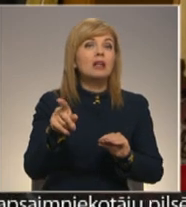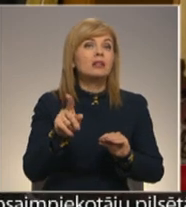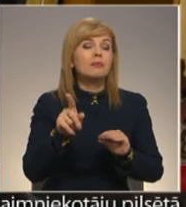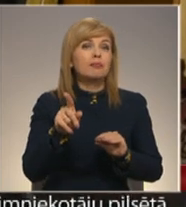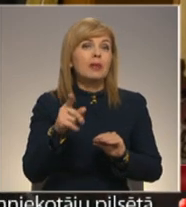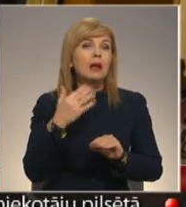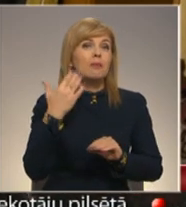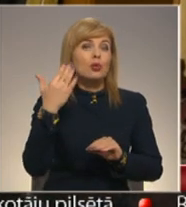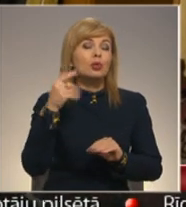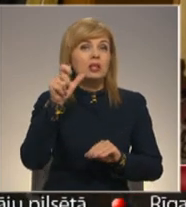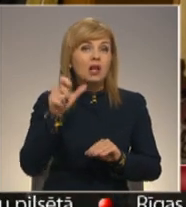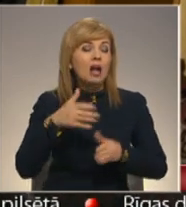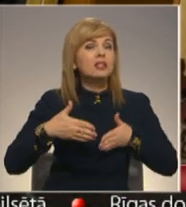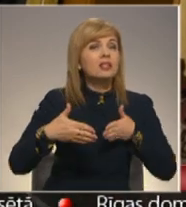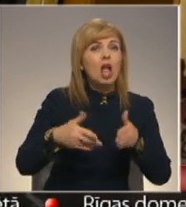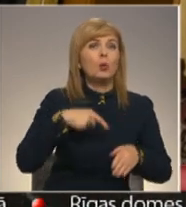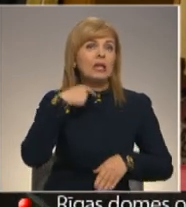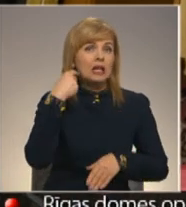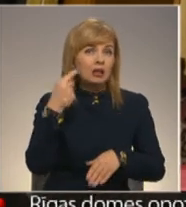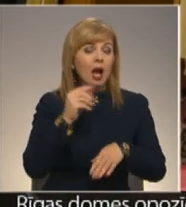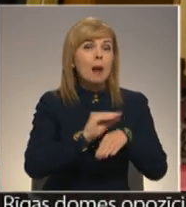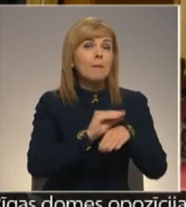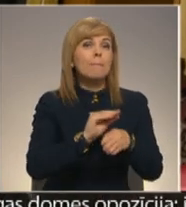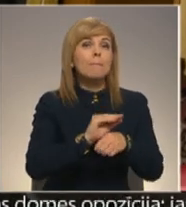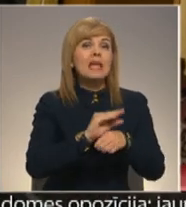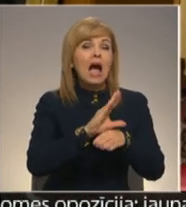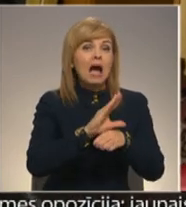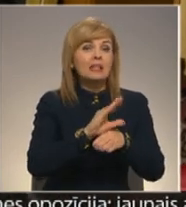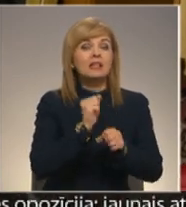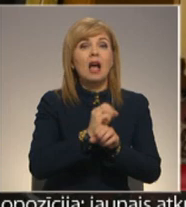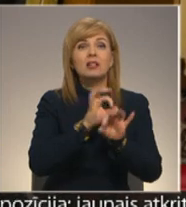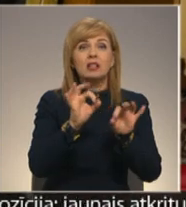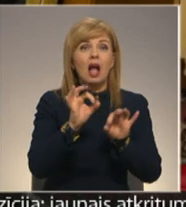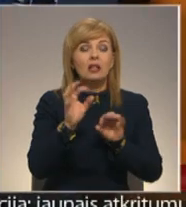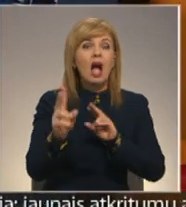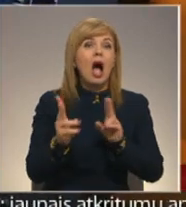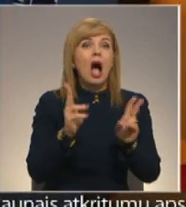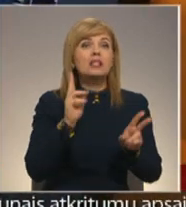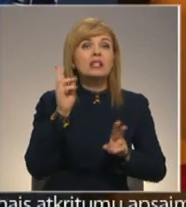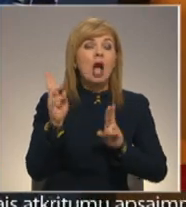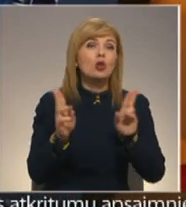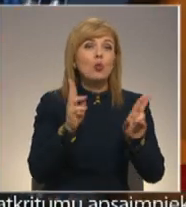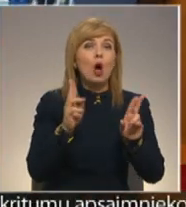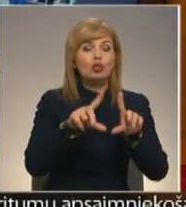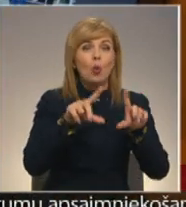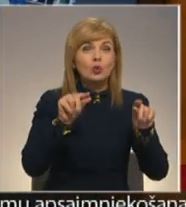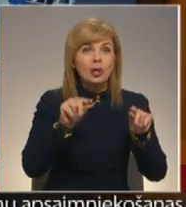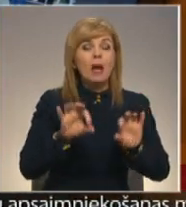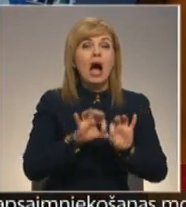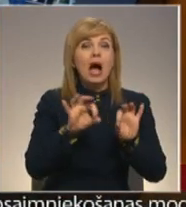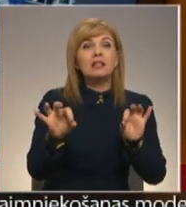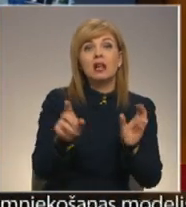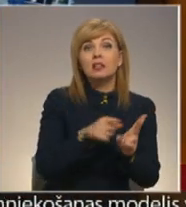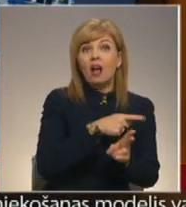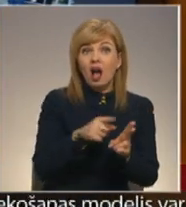Ceļš uz to gan bijis ilgs. Pieredze sākt krāt, strādājot apskaņošanas uzņēmumā. Šis aizsākās tā kā alternatīva, dēļ tā,